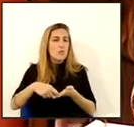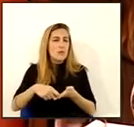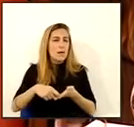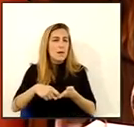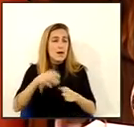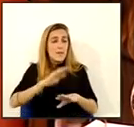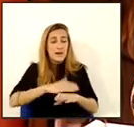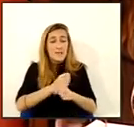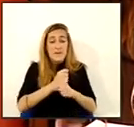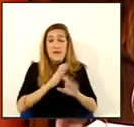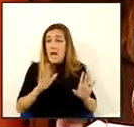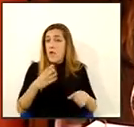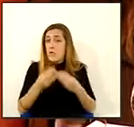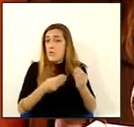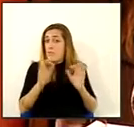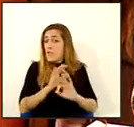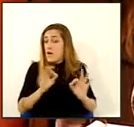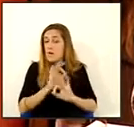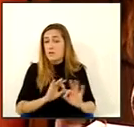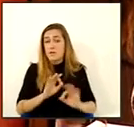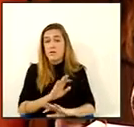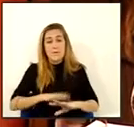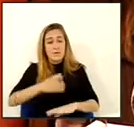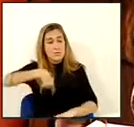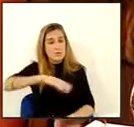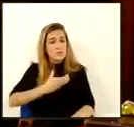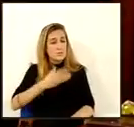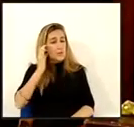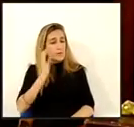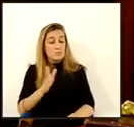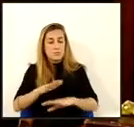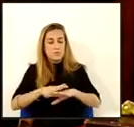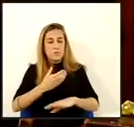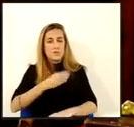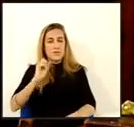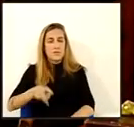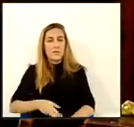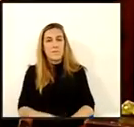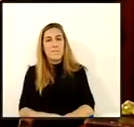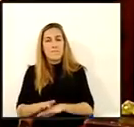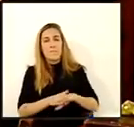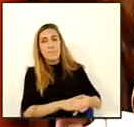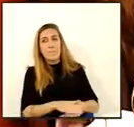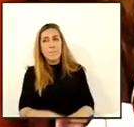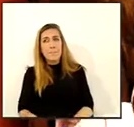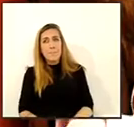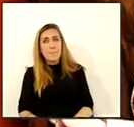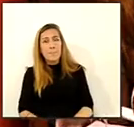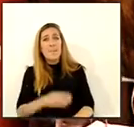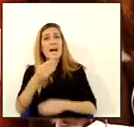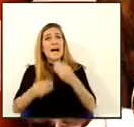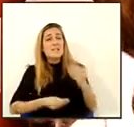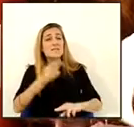i, diguem-ne, ja no ens fa cap tipus d'actuació per l'Ajuntament de Vic. I es celebrarà la Fira d'Abril